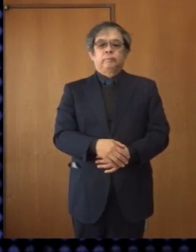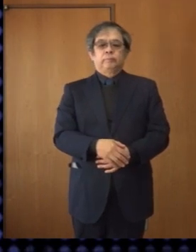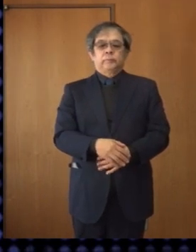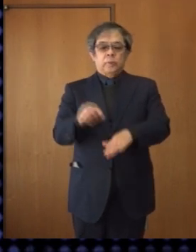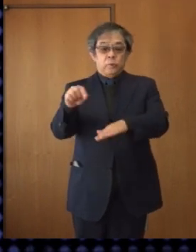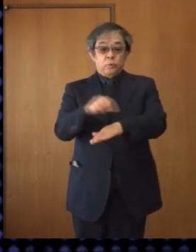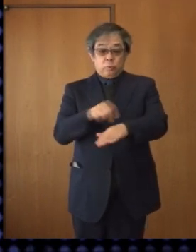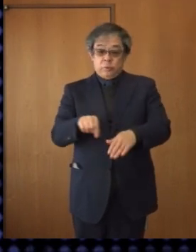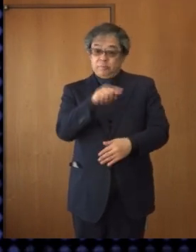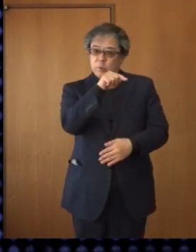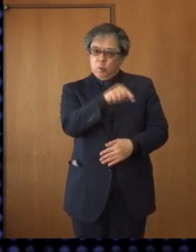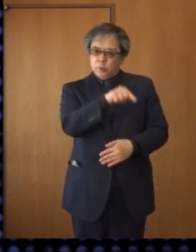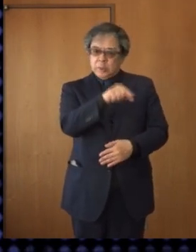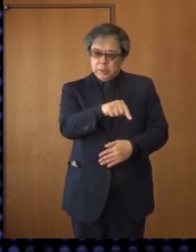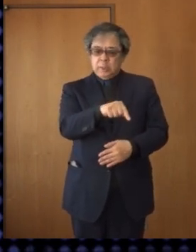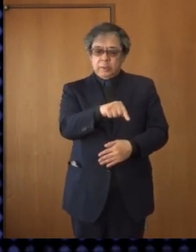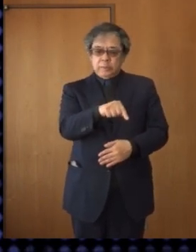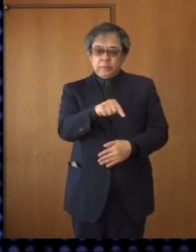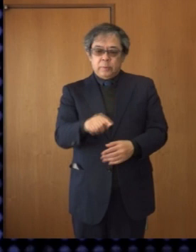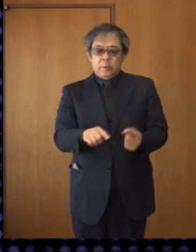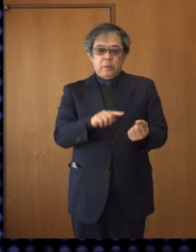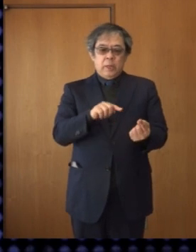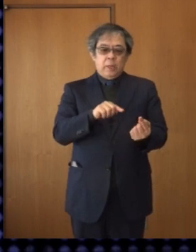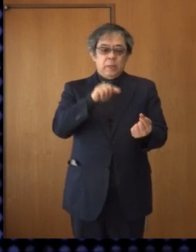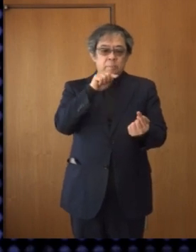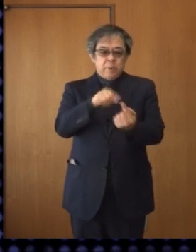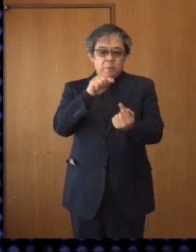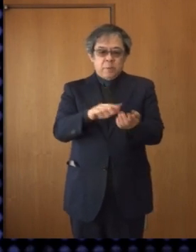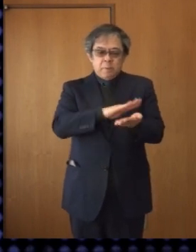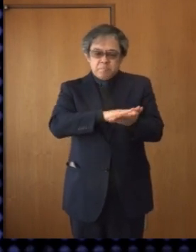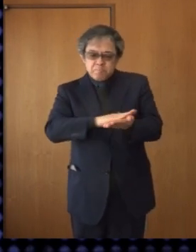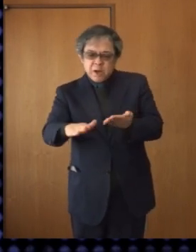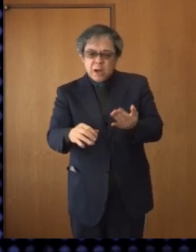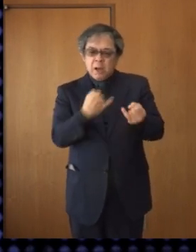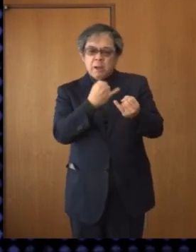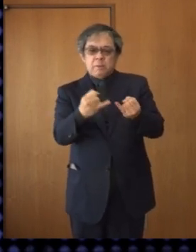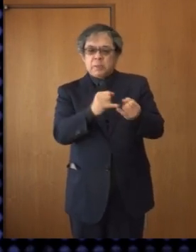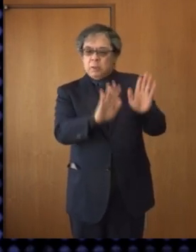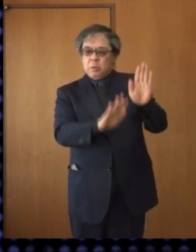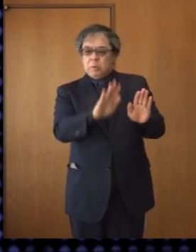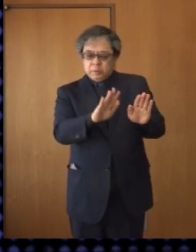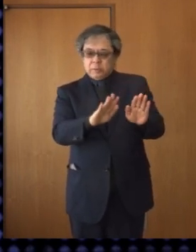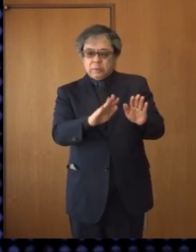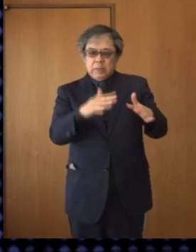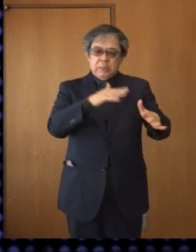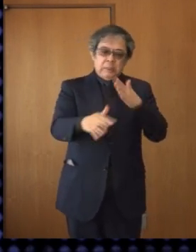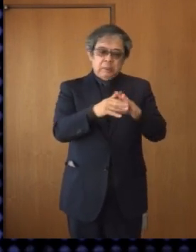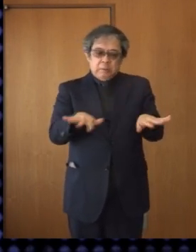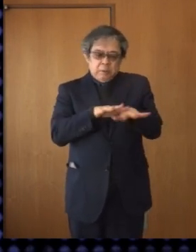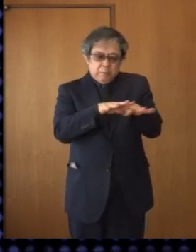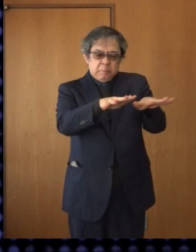特にガザでのまさにジェノサイドの様相を呈した戦火の拡大には衝撃